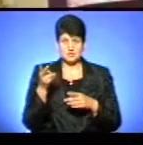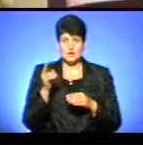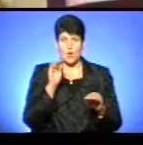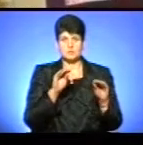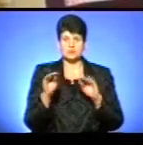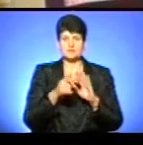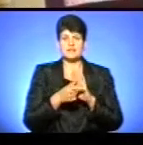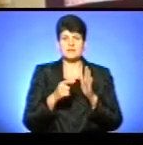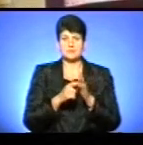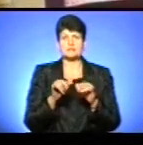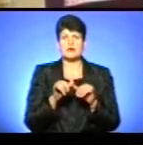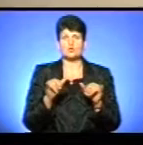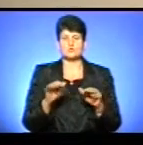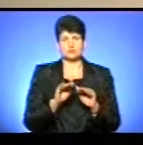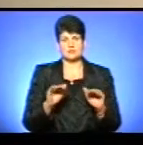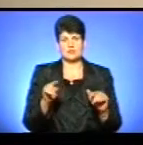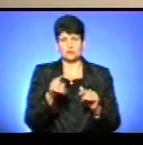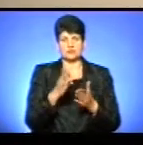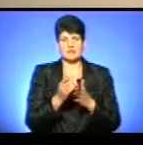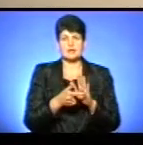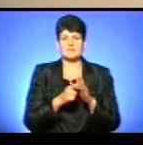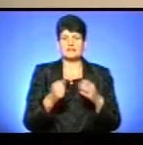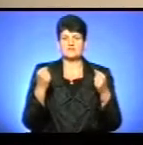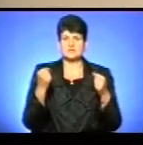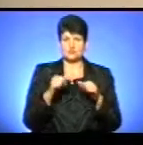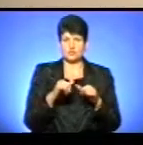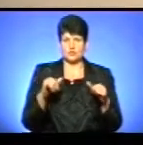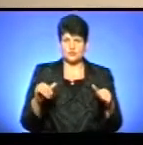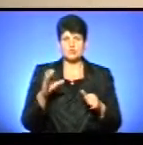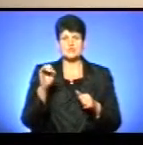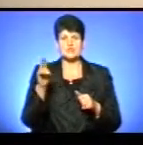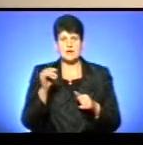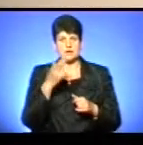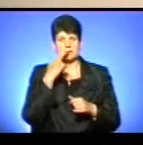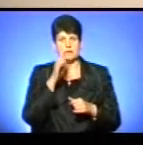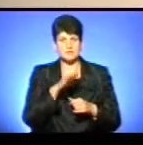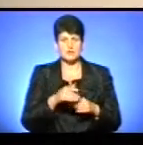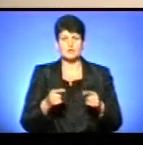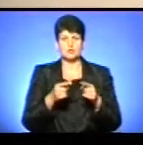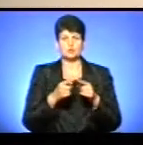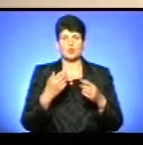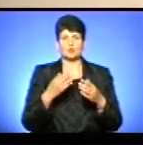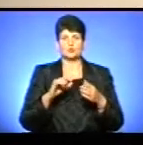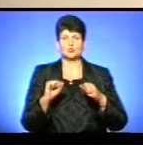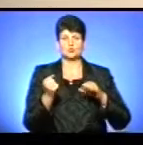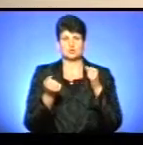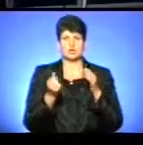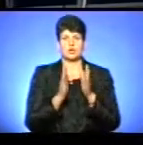облаштовані кімнати для розвитку дітей. Тут є кабінет фізичного розвитку, кімната соціальної адаптації і куток дружніх